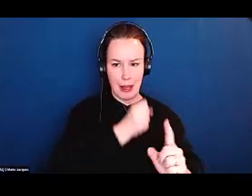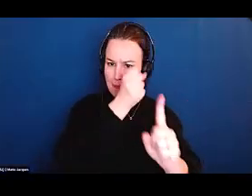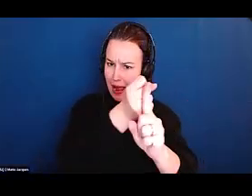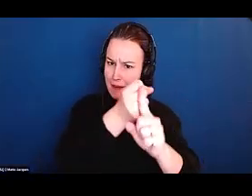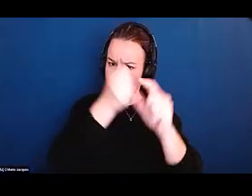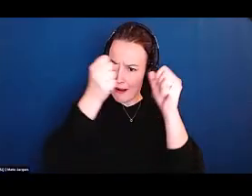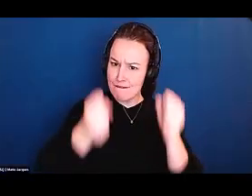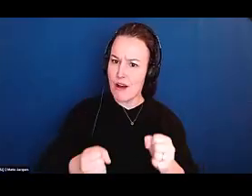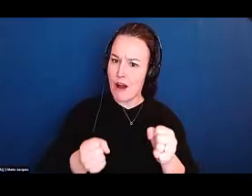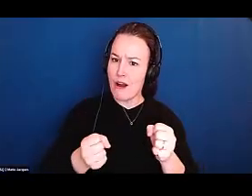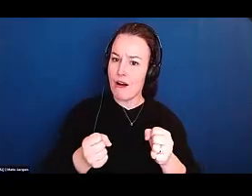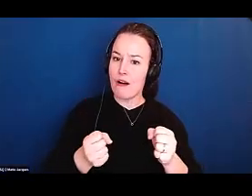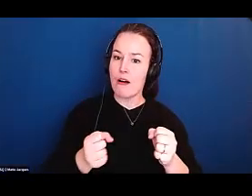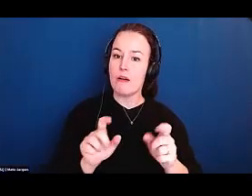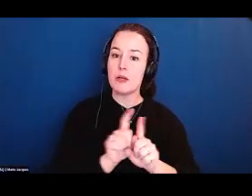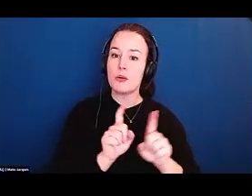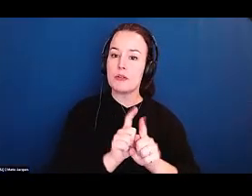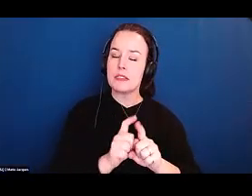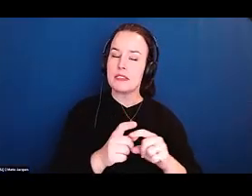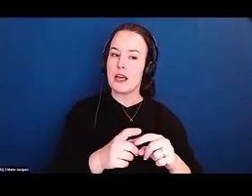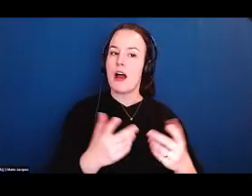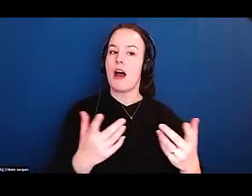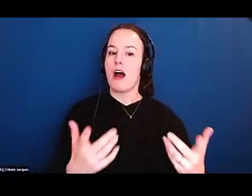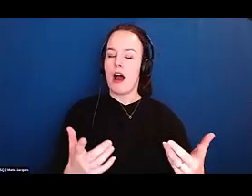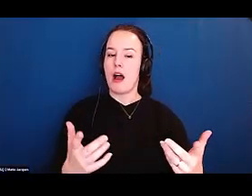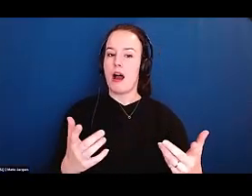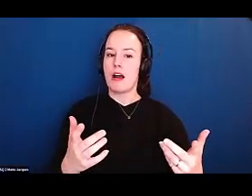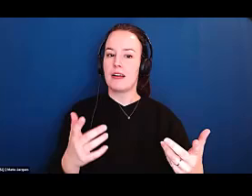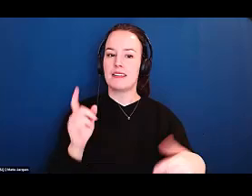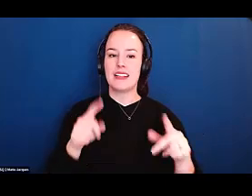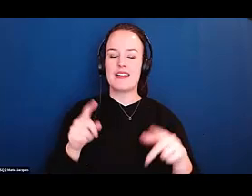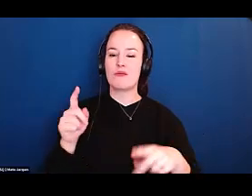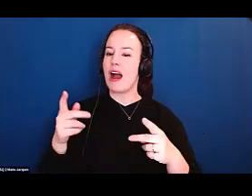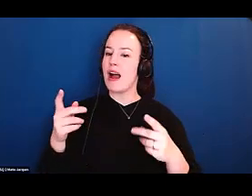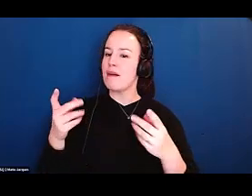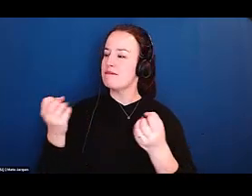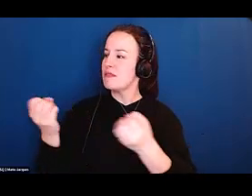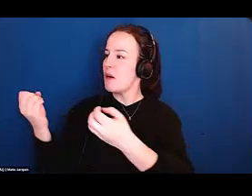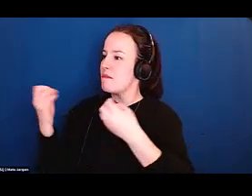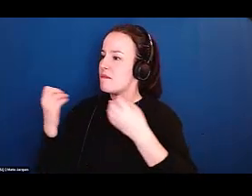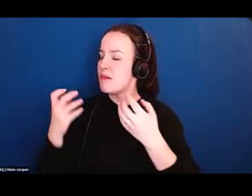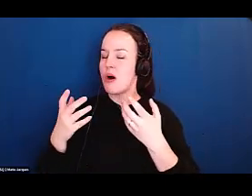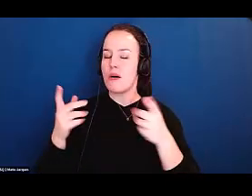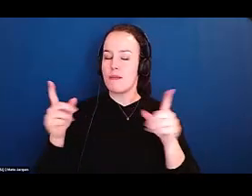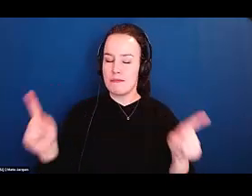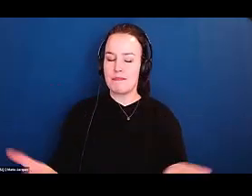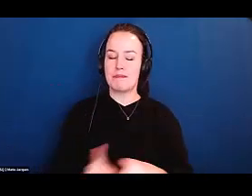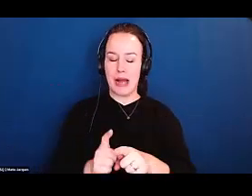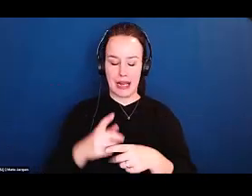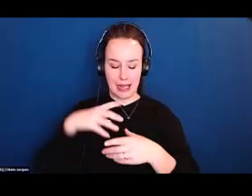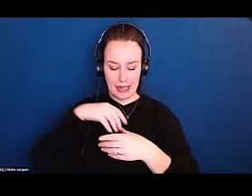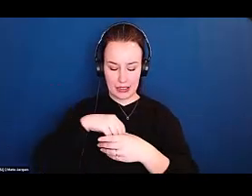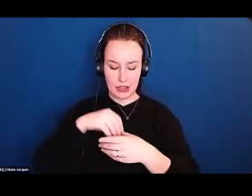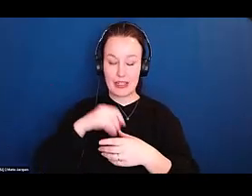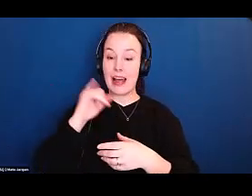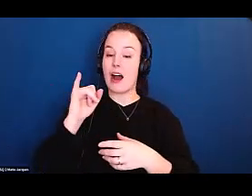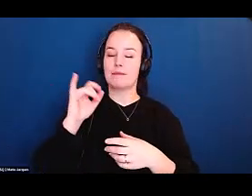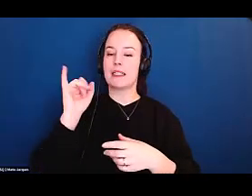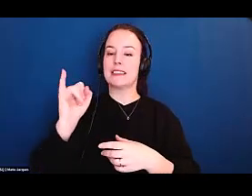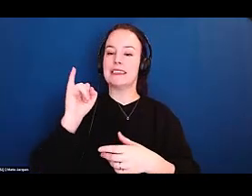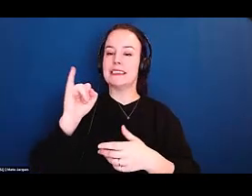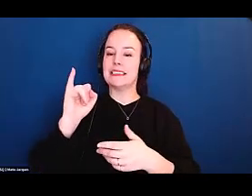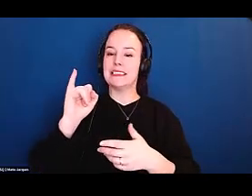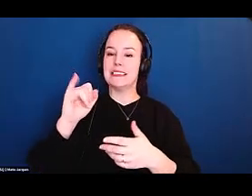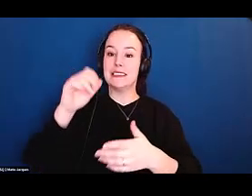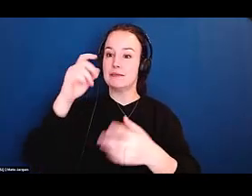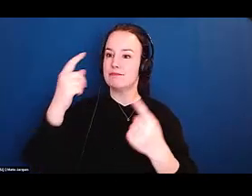Et je pense que cela aussi nous apprend à écouter les voix qui ne sont pas là, à essayer d'identifier les voix qui manquent.